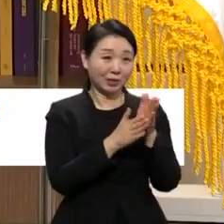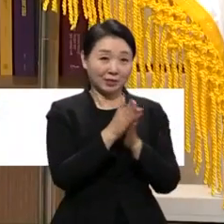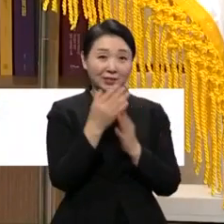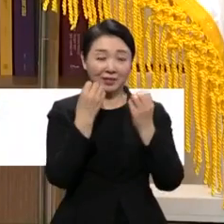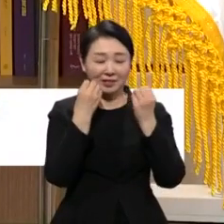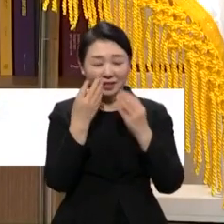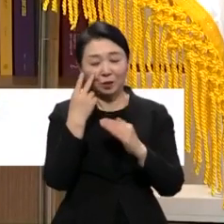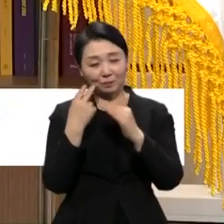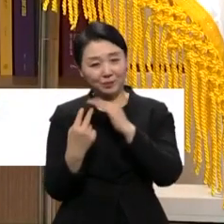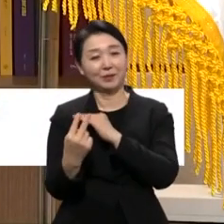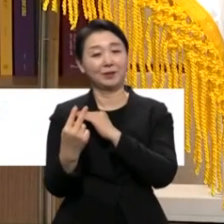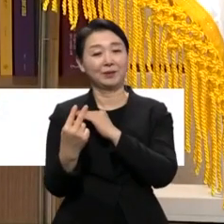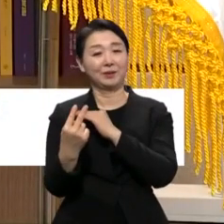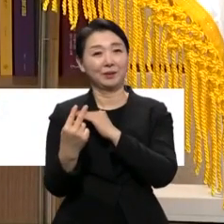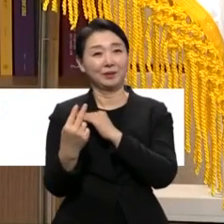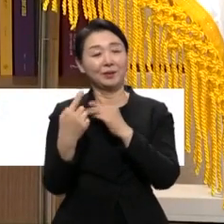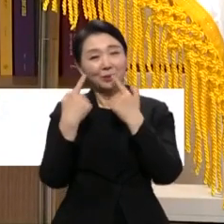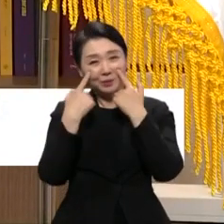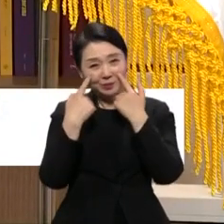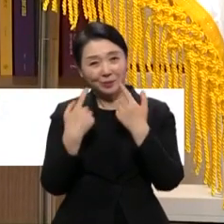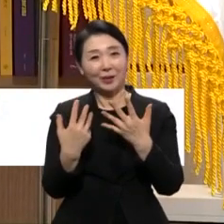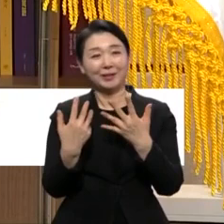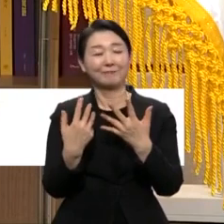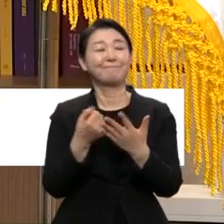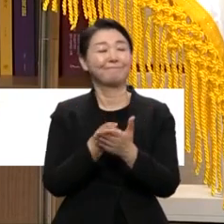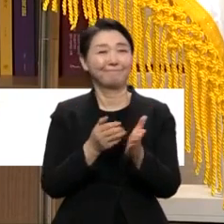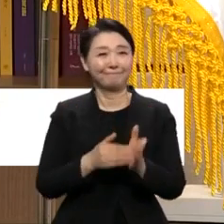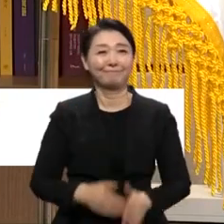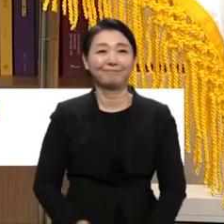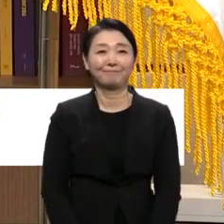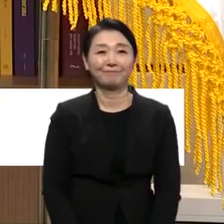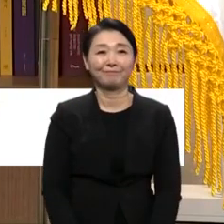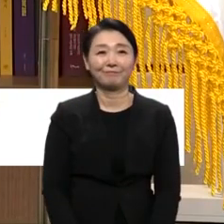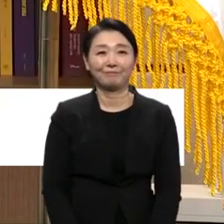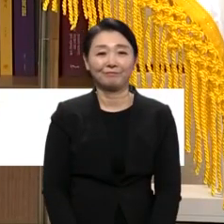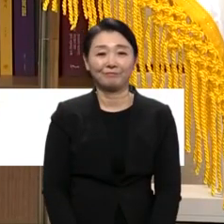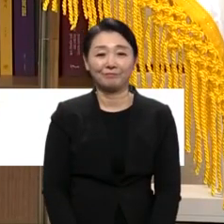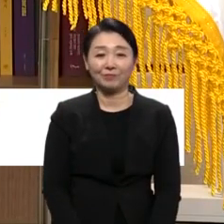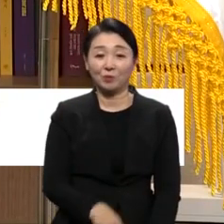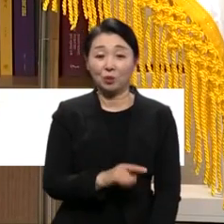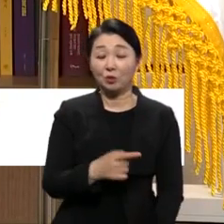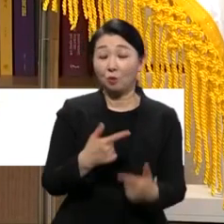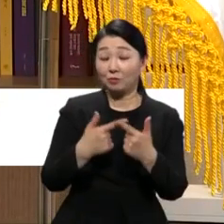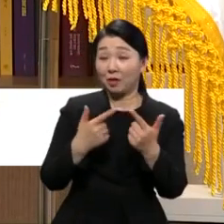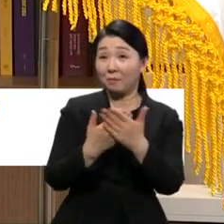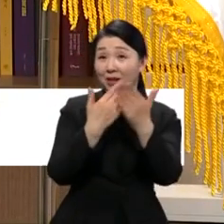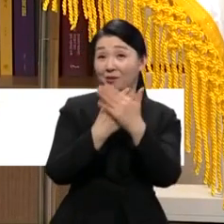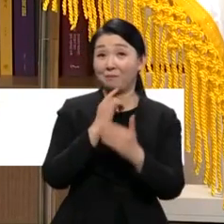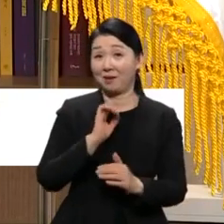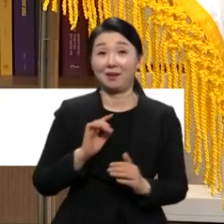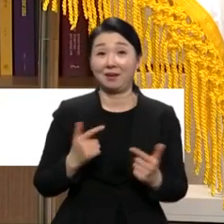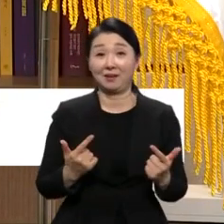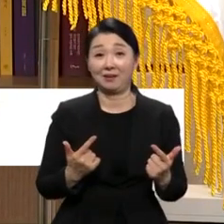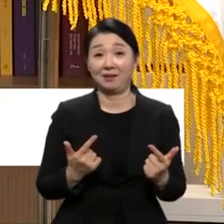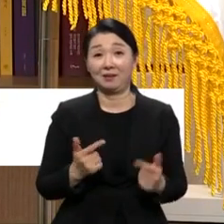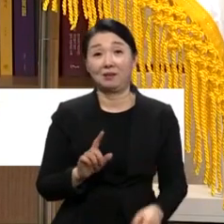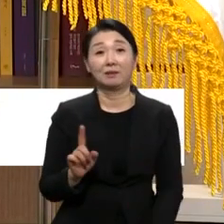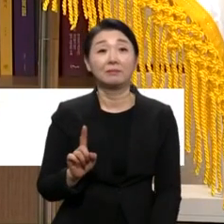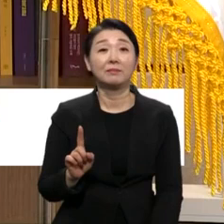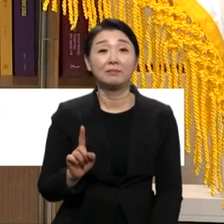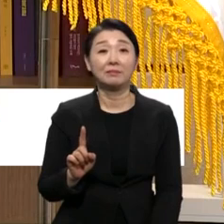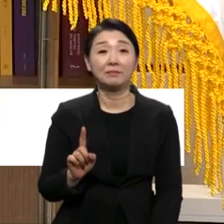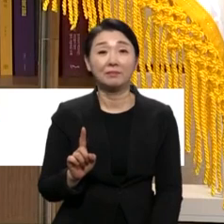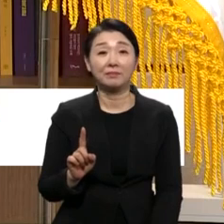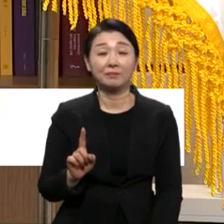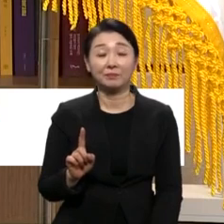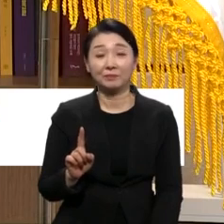새로운 비전을 확실하게 하게 되었습니다. 또 이것은 단순히 부산의 발전만을 위해서가 아니고